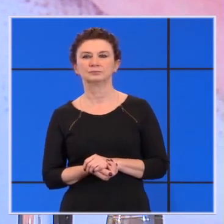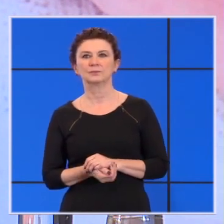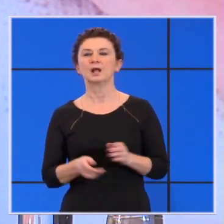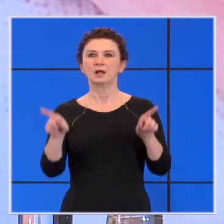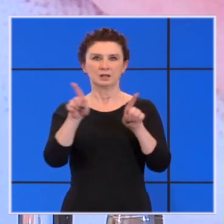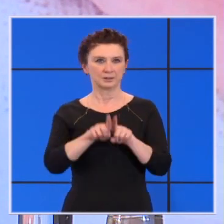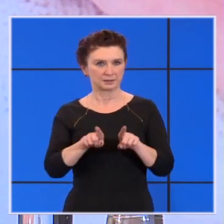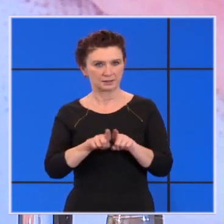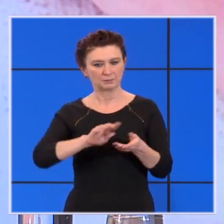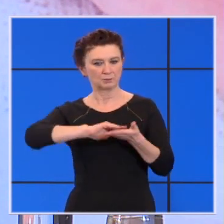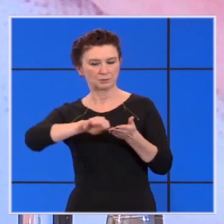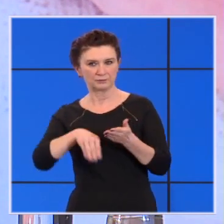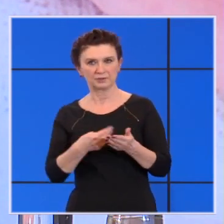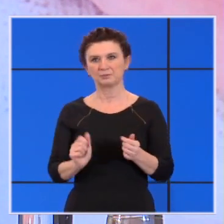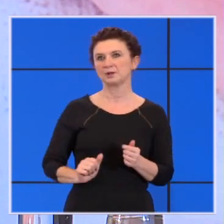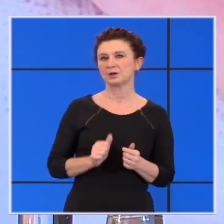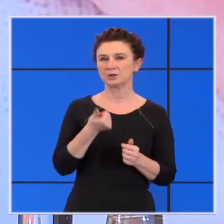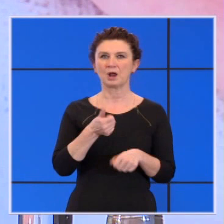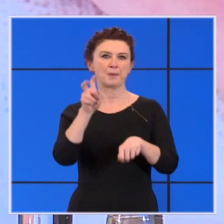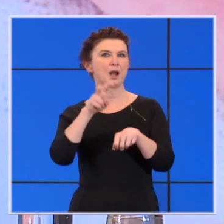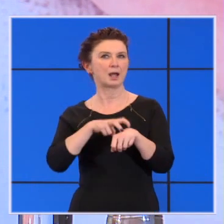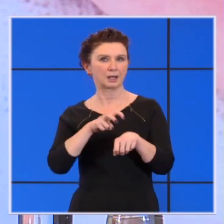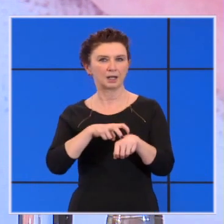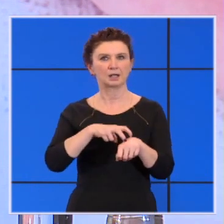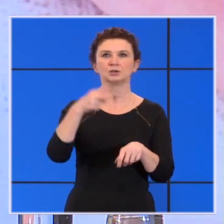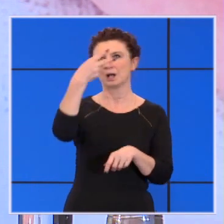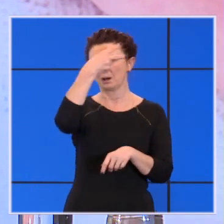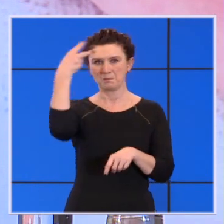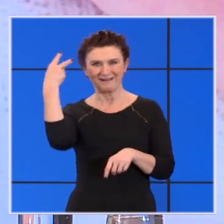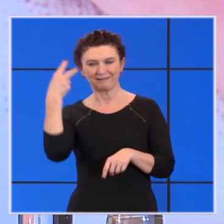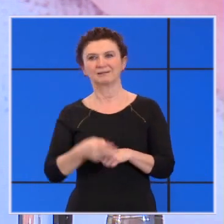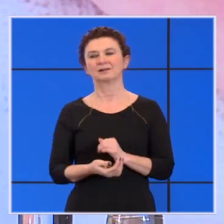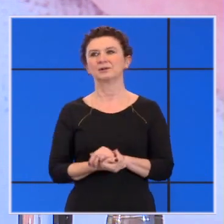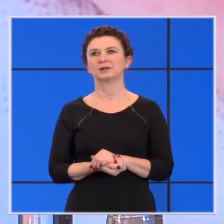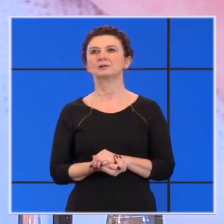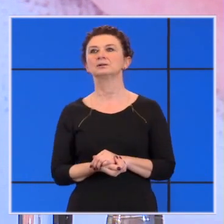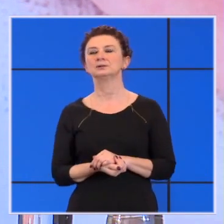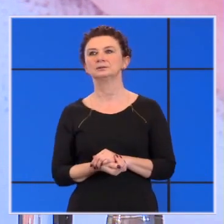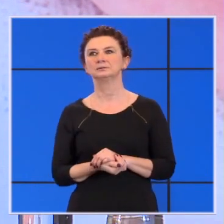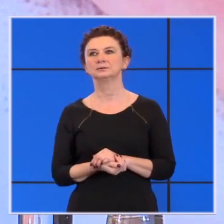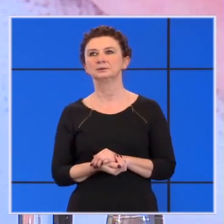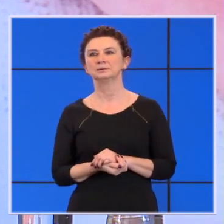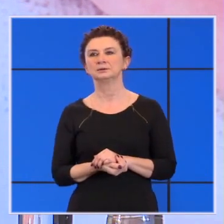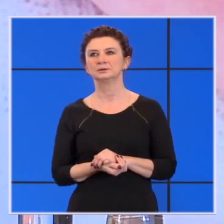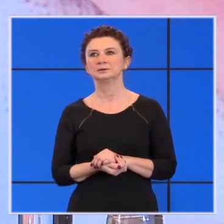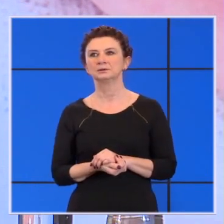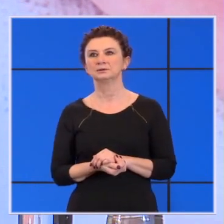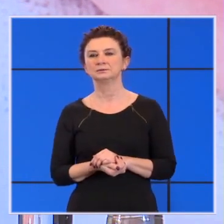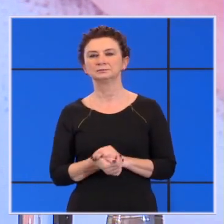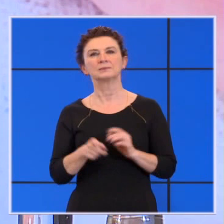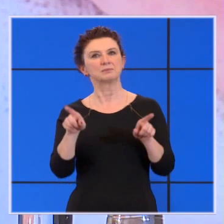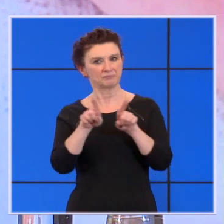Zagwarantowaliśmy także to, aby personel pracujący w ośrodkach zajmujących się procedurą in vitro, w bankach